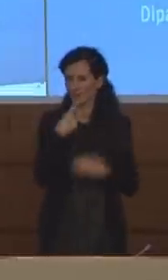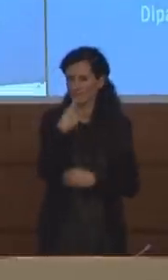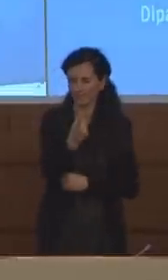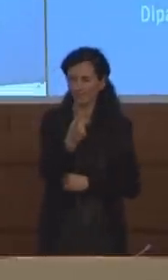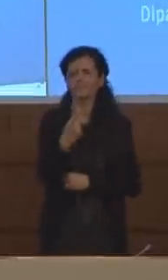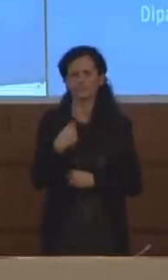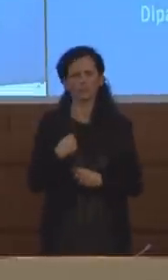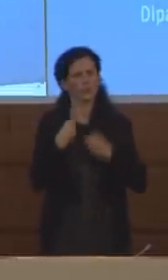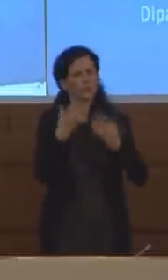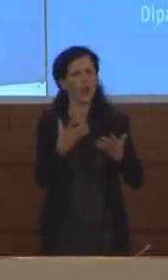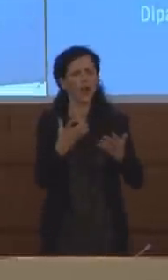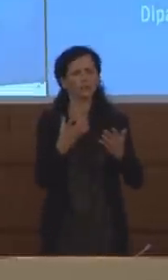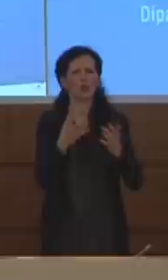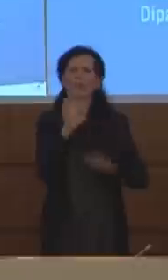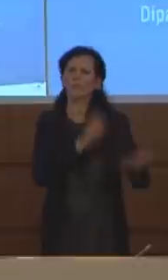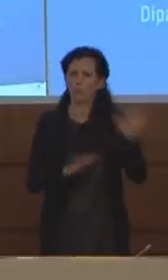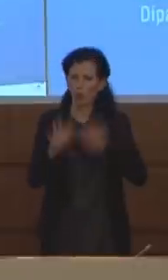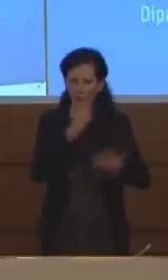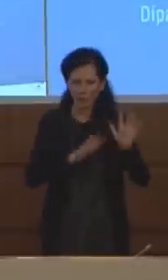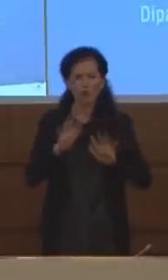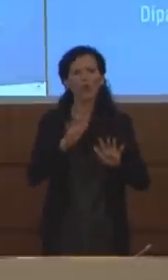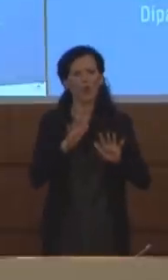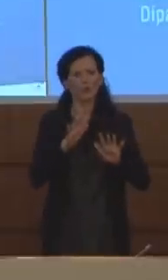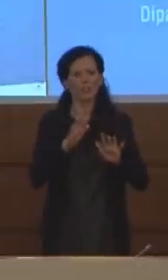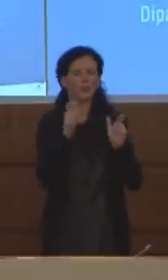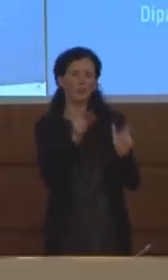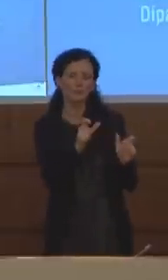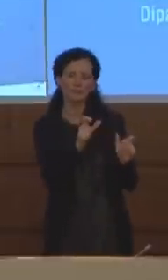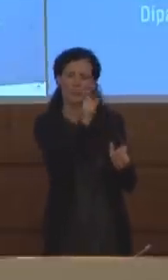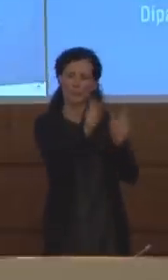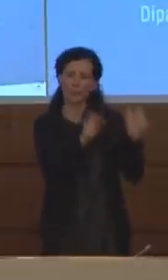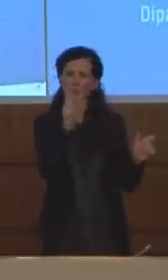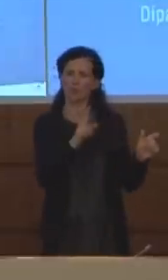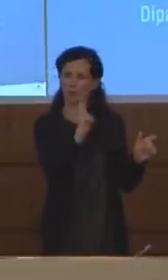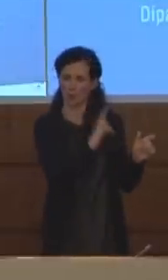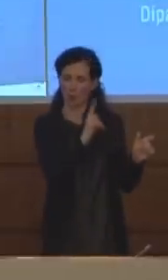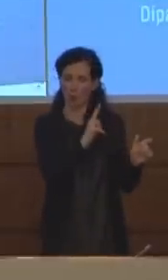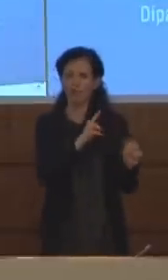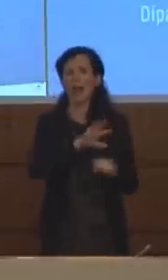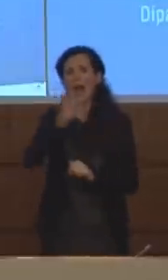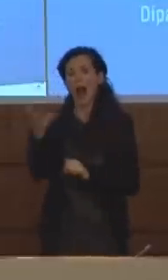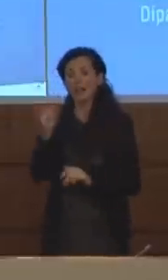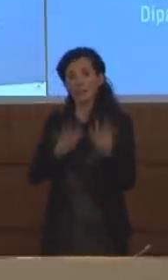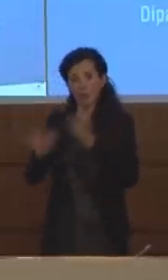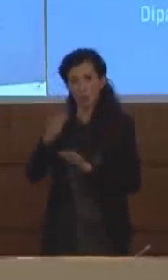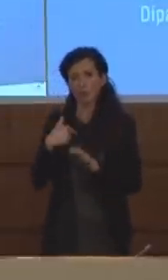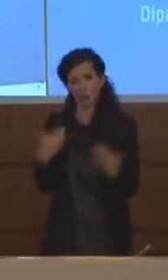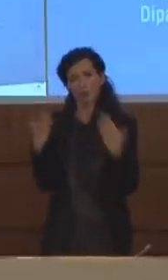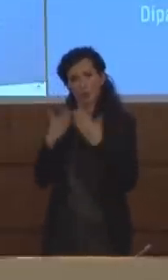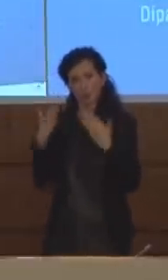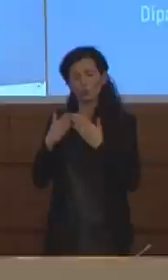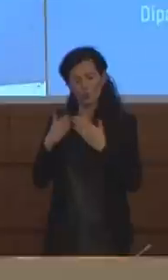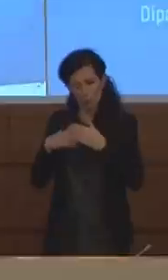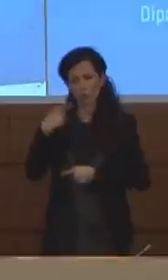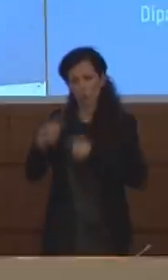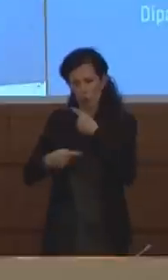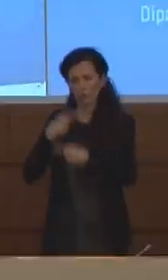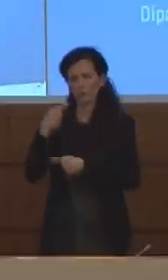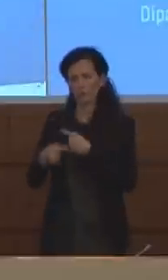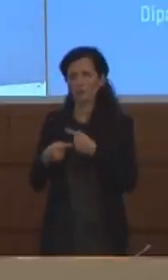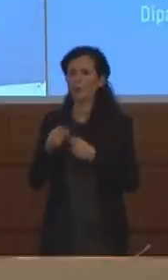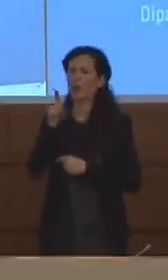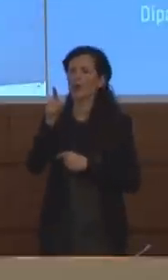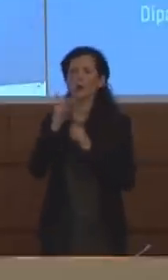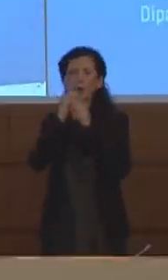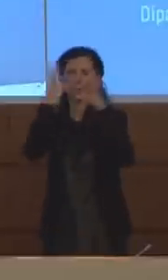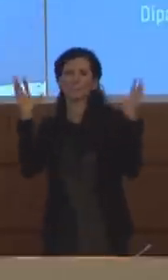interpretazione altri li stiamo studiando una correlazione come quella che lei ipotizza credo che attualmente io